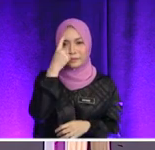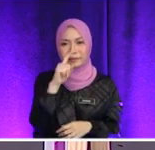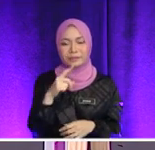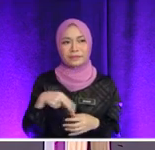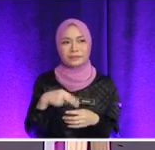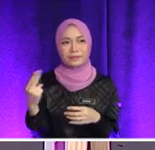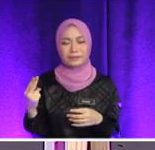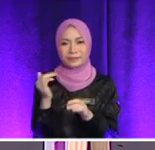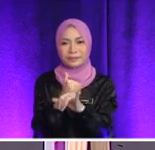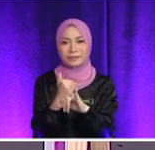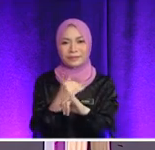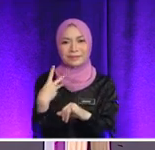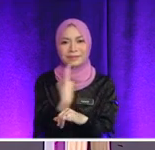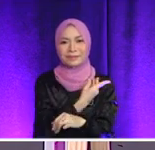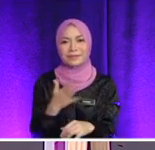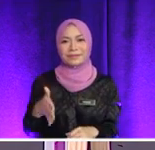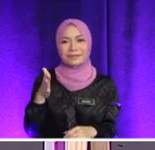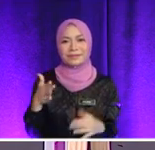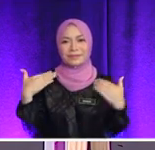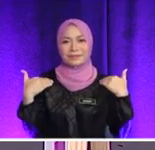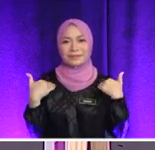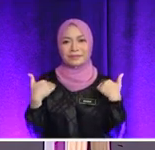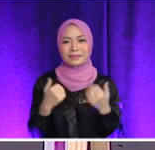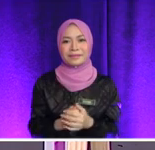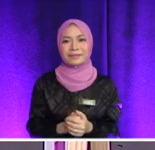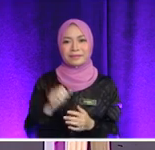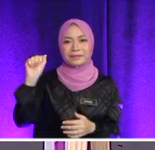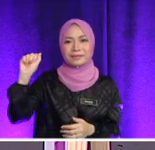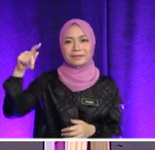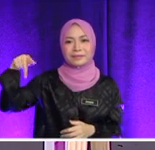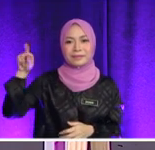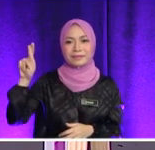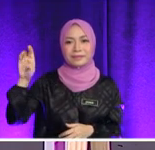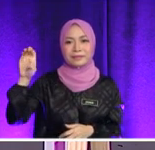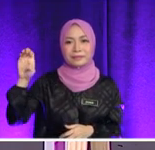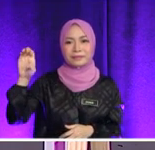seni Oke melalui hasil karya kita itu sendiri oke